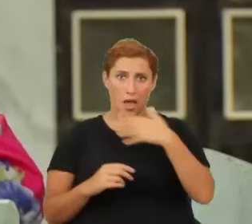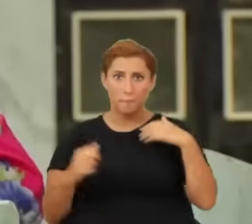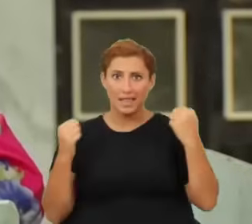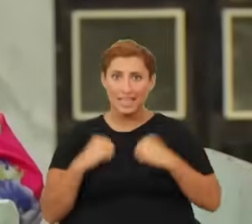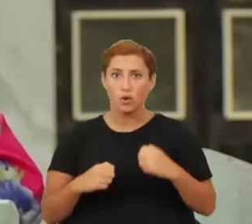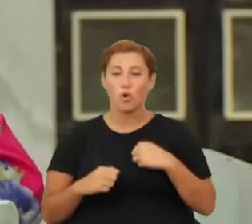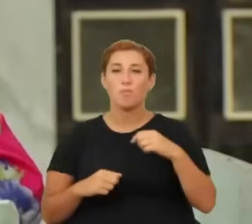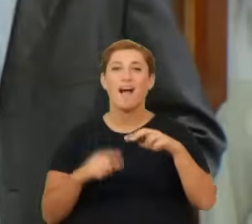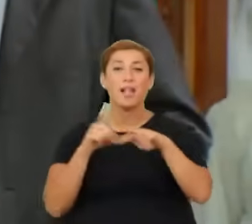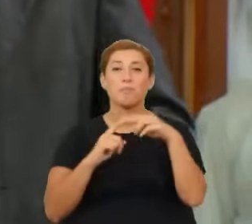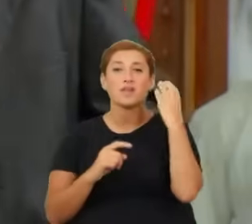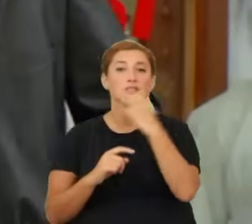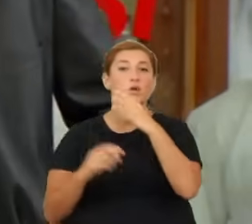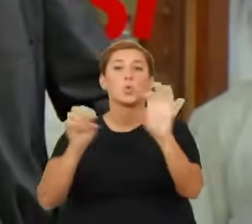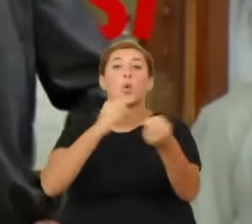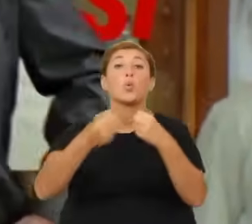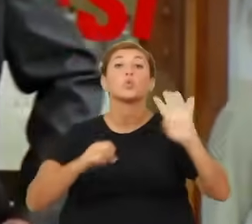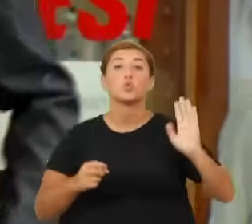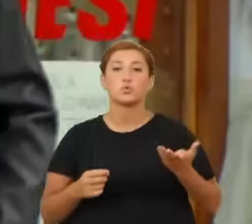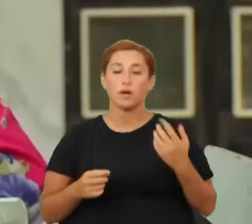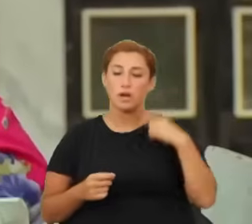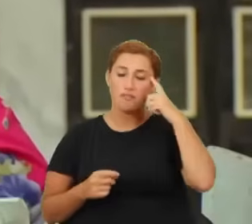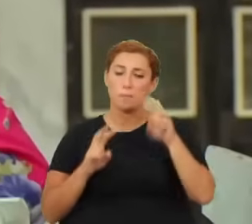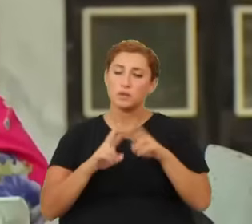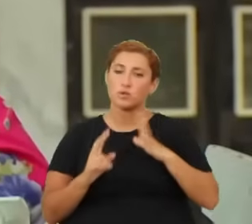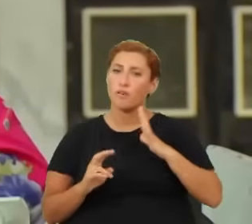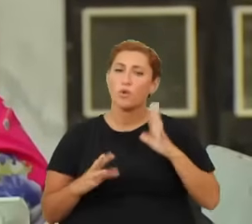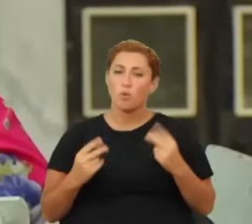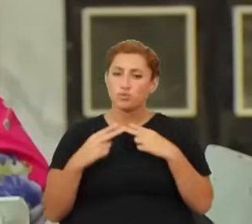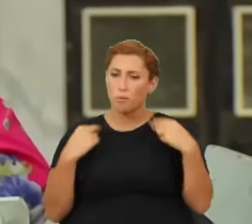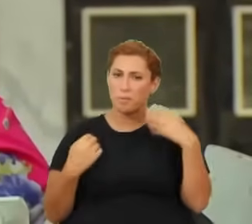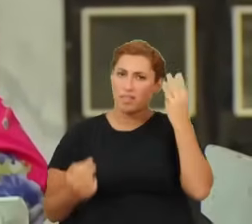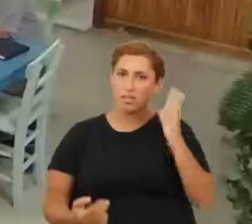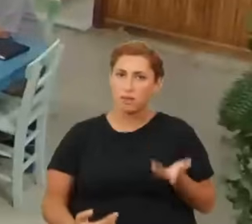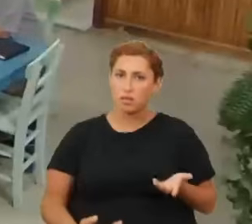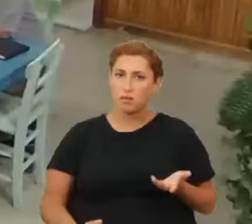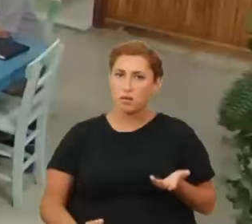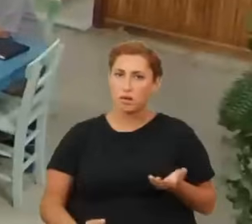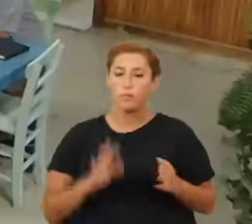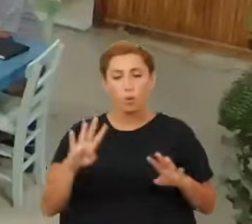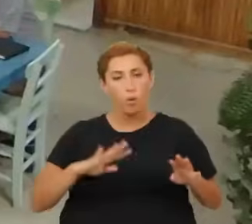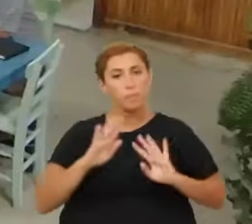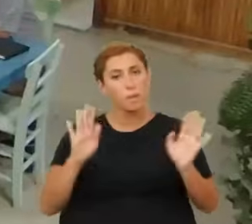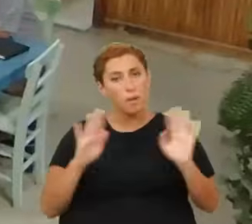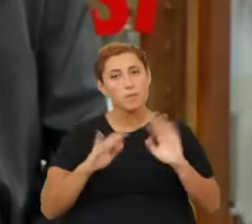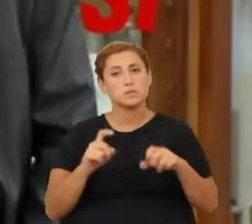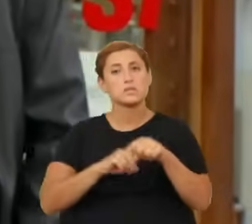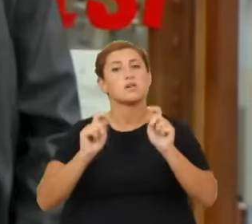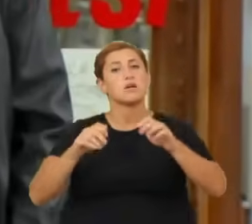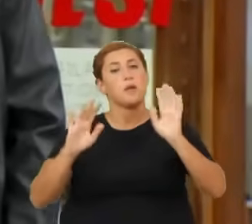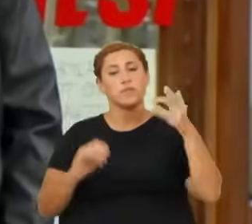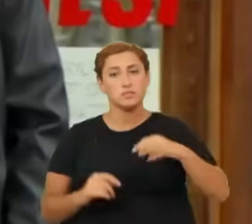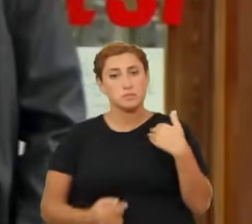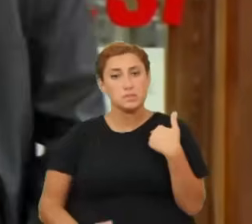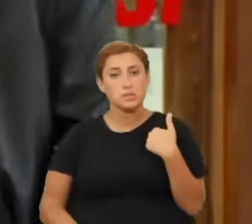Sakalını yoldurtma bana Alper ya. Allah Allah kafam meşgul zaten. Nesi var gömleğin anlamadım ben yani. Dur oğlum tamam hemen tam olma ya. Allah Allah